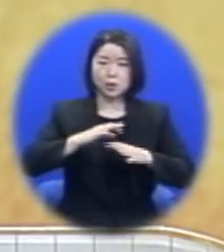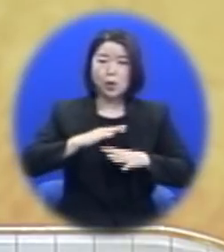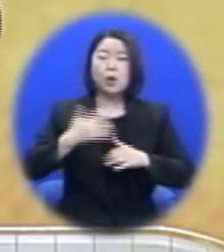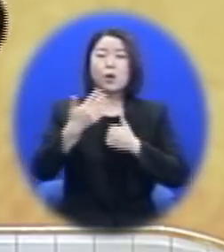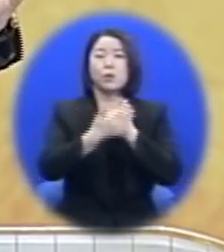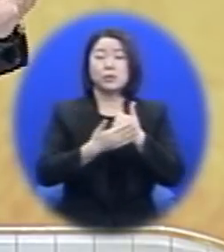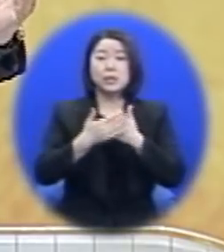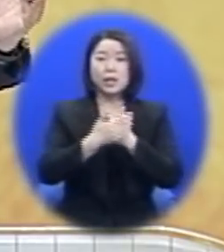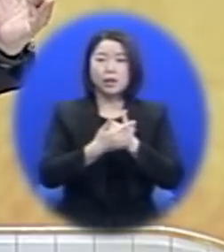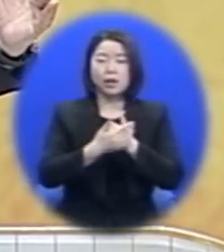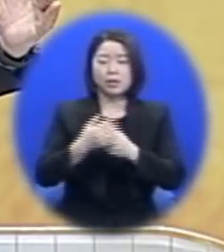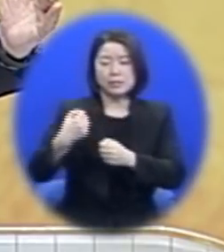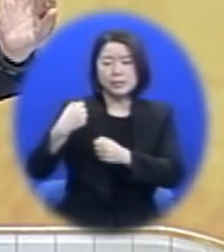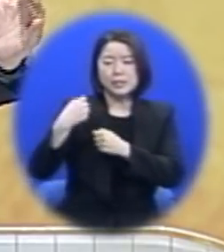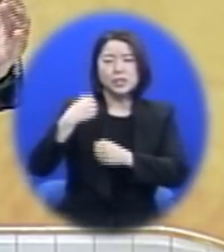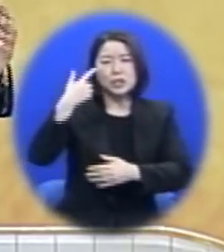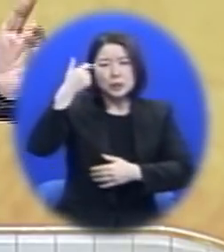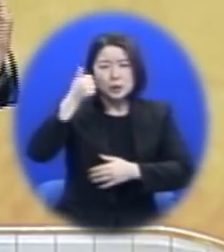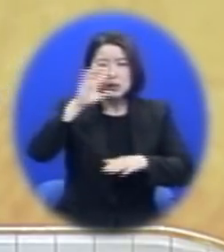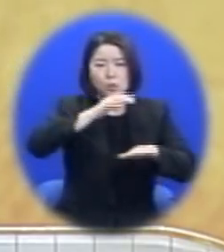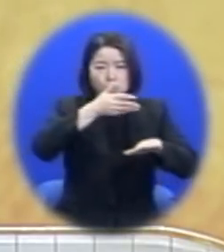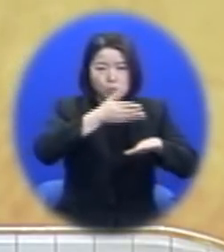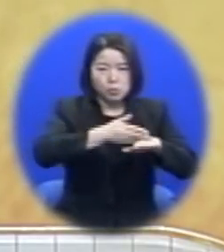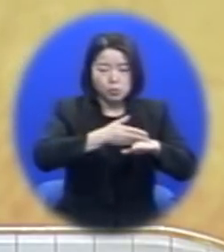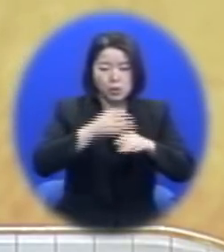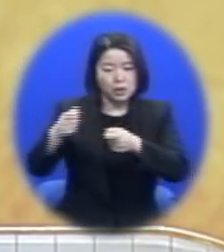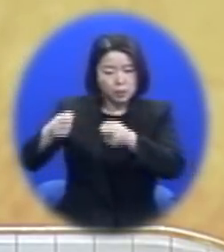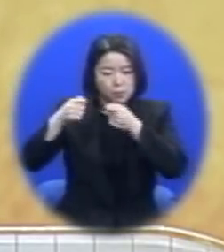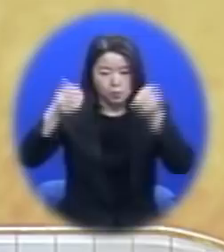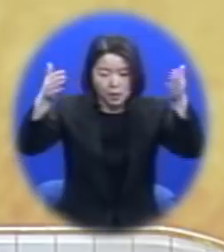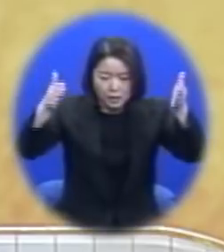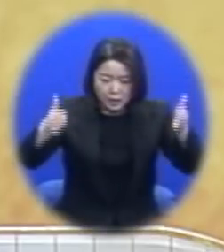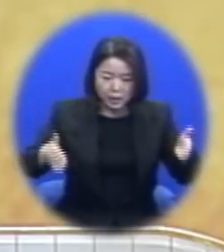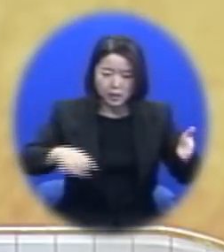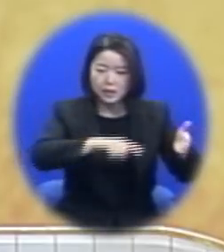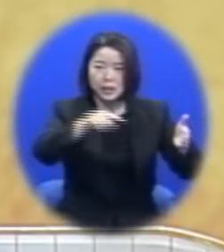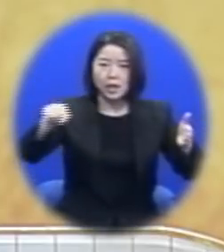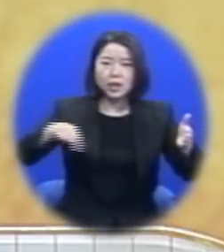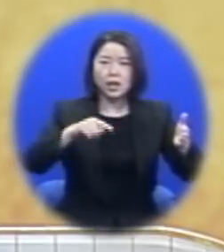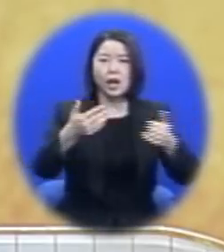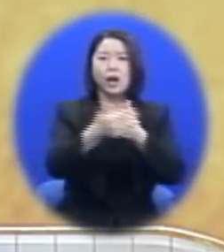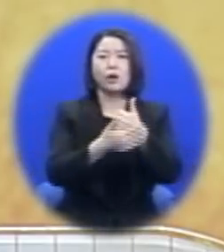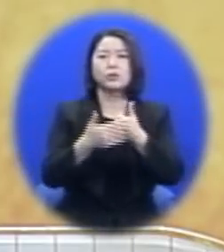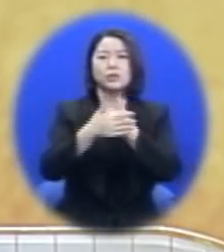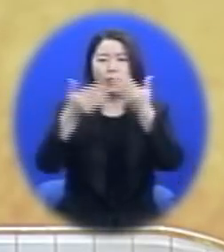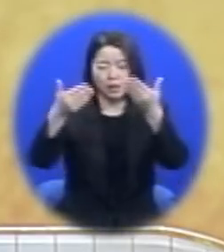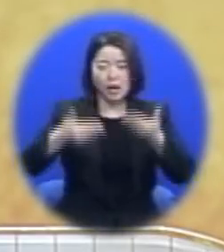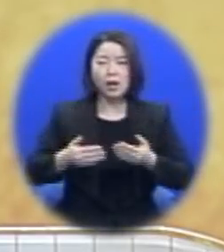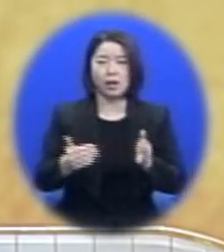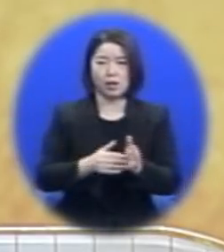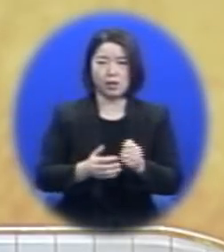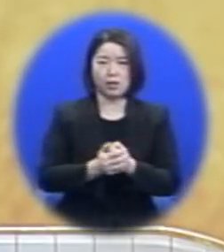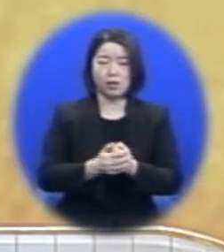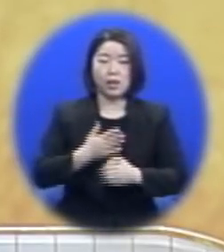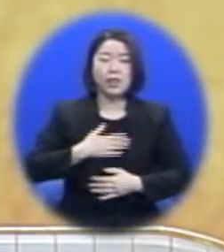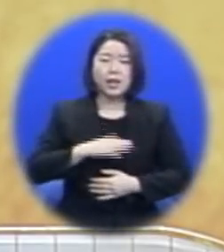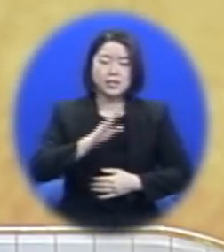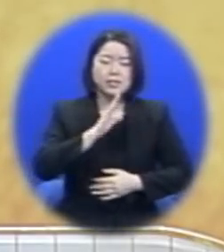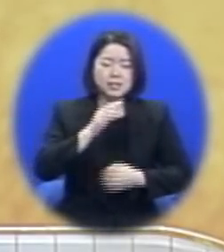그 군목 훈련 받을 때부터 제대할 때까지 다 부어지신 거예요. 제가 진정으로